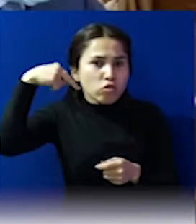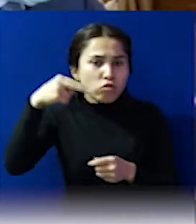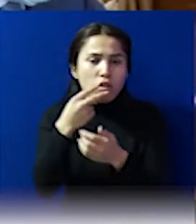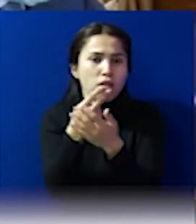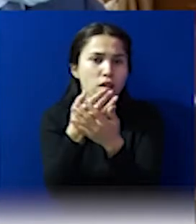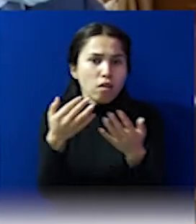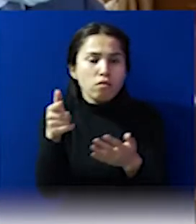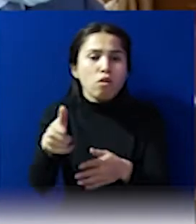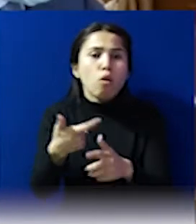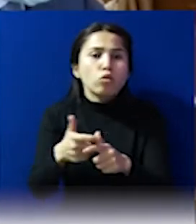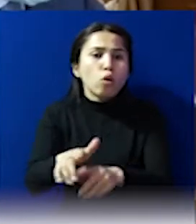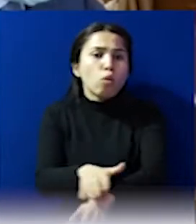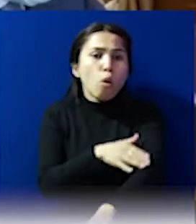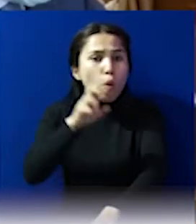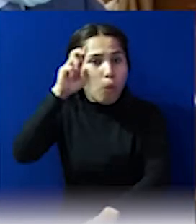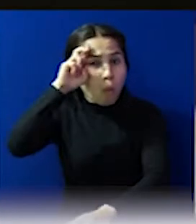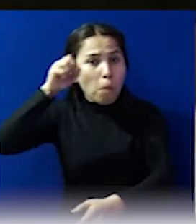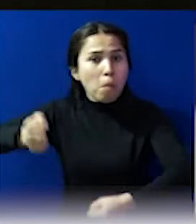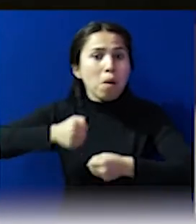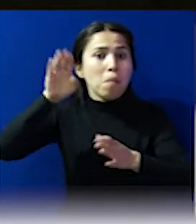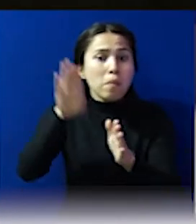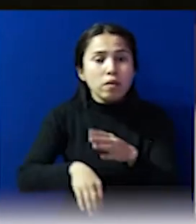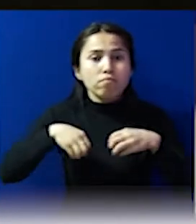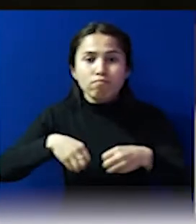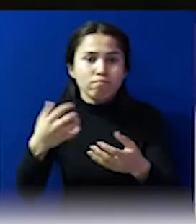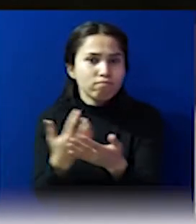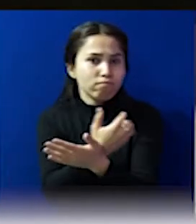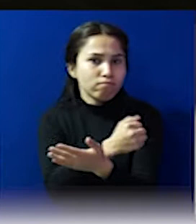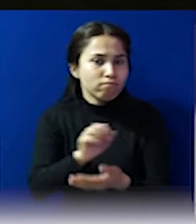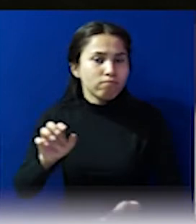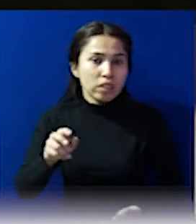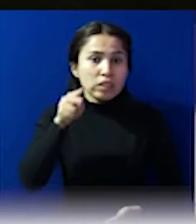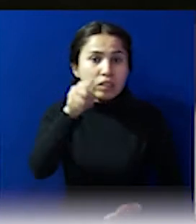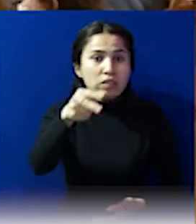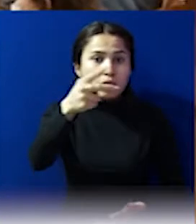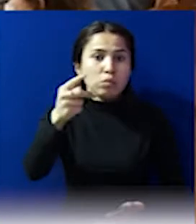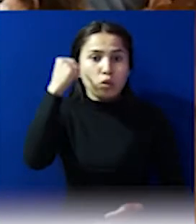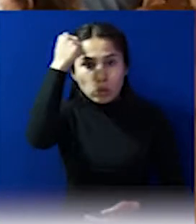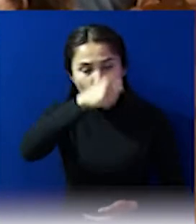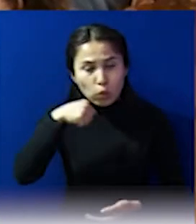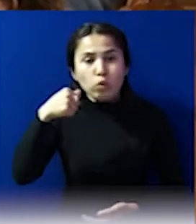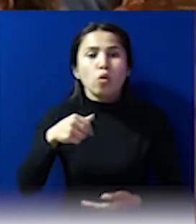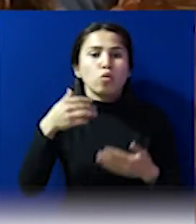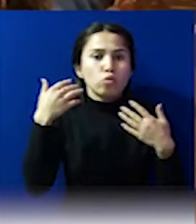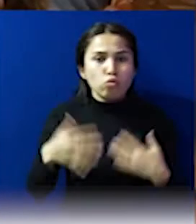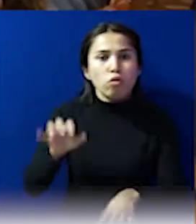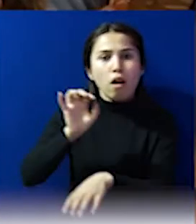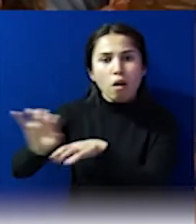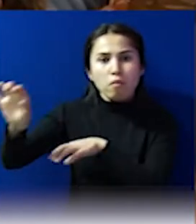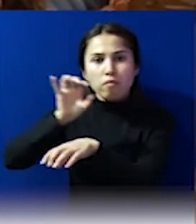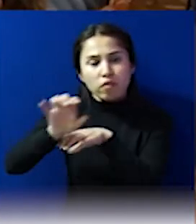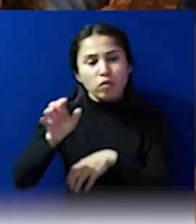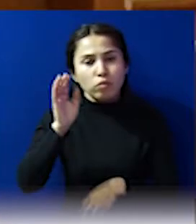вещей» и «Инбек». Специалисты отмечают, что льготное доступное кредитование осуществляется через банки второго уровня и